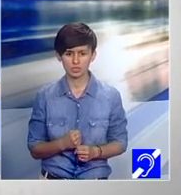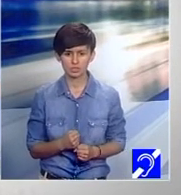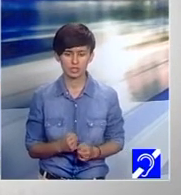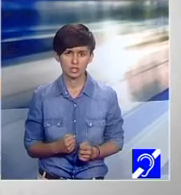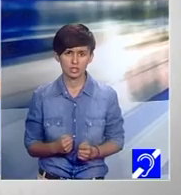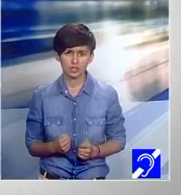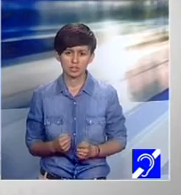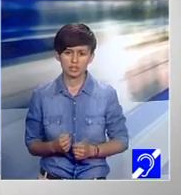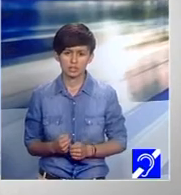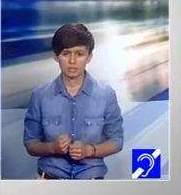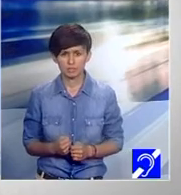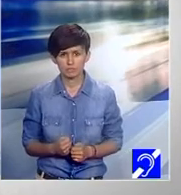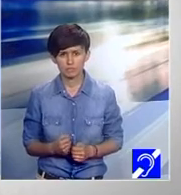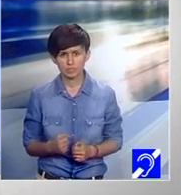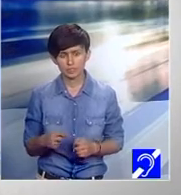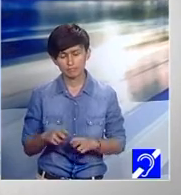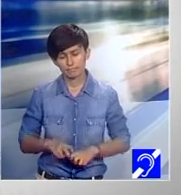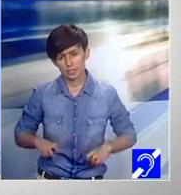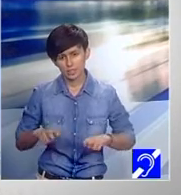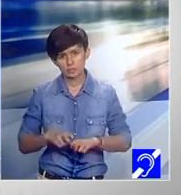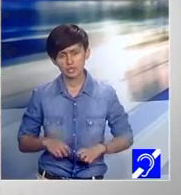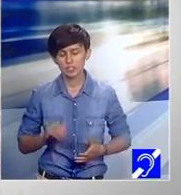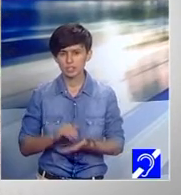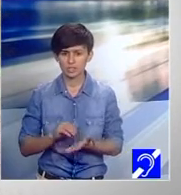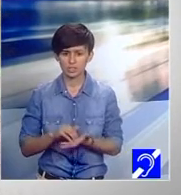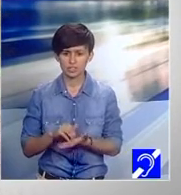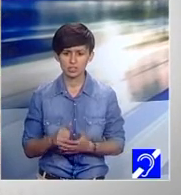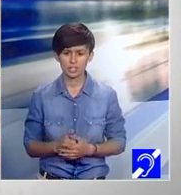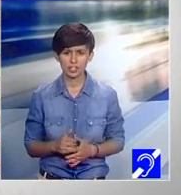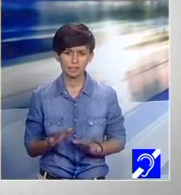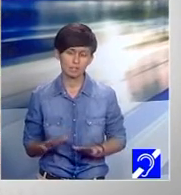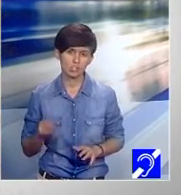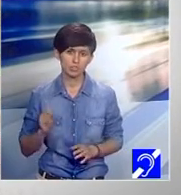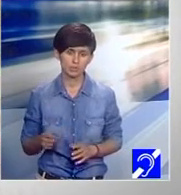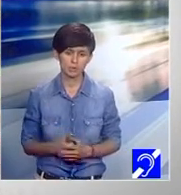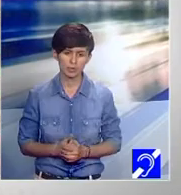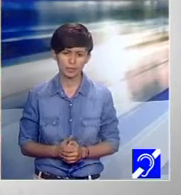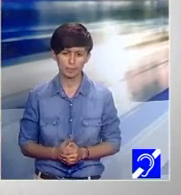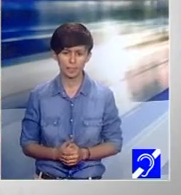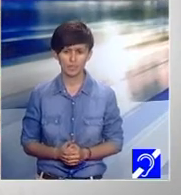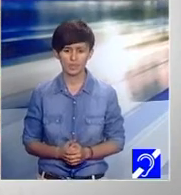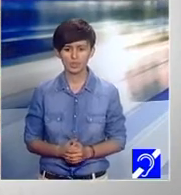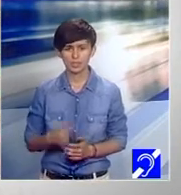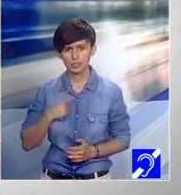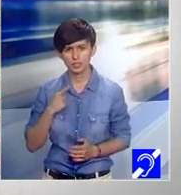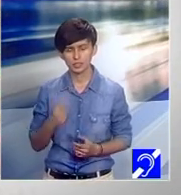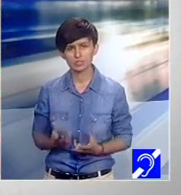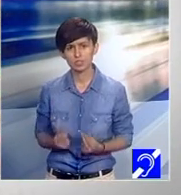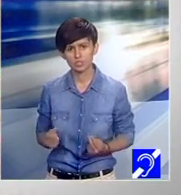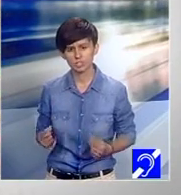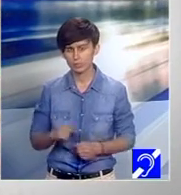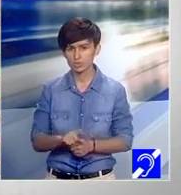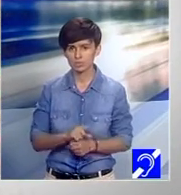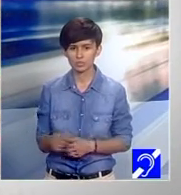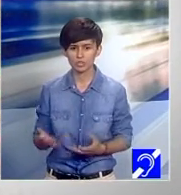căderea să o fac așa cum trebuie. Și expertiza necesară. Da, expertiza necesară așa cum trebuie. Dar sunt atât de multe hățișuri în care îmi consum o groază